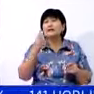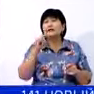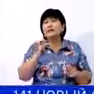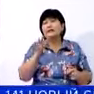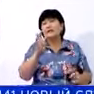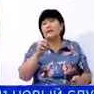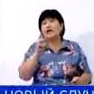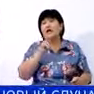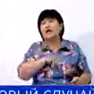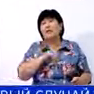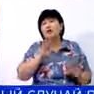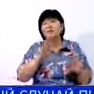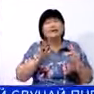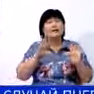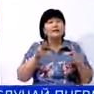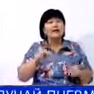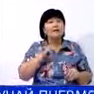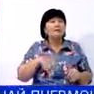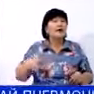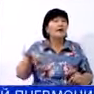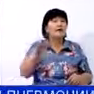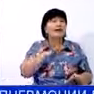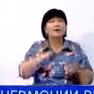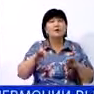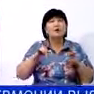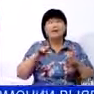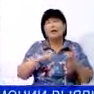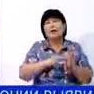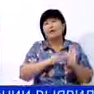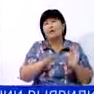4300 рабочих мест. В целом работа по всем проектам ведется планово и хорошо.